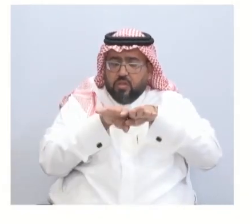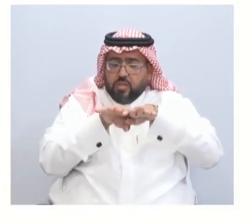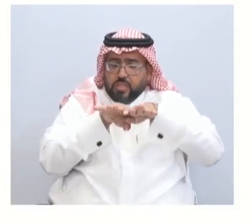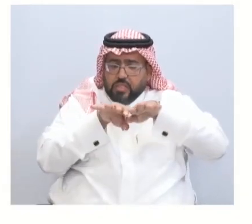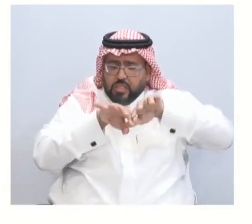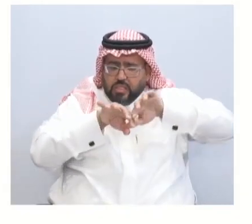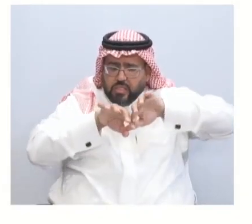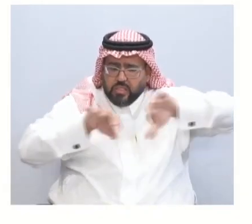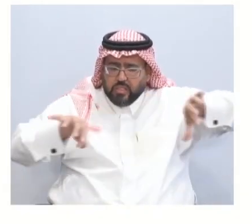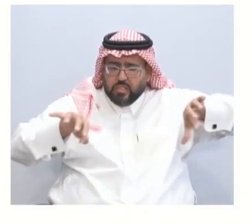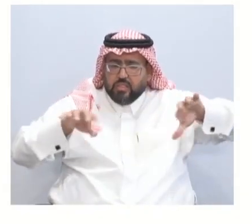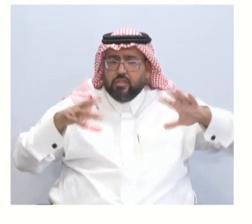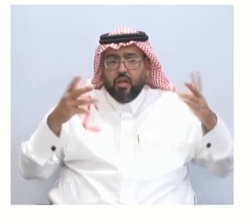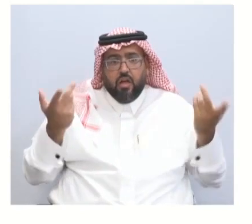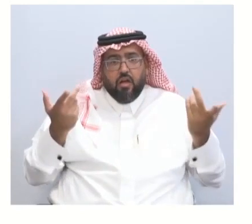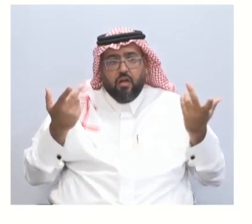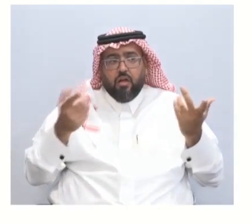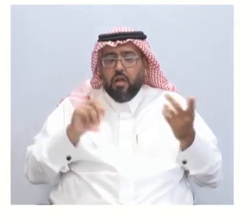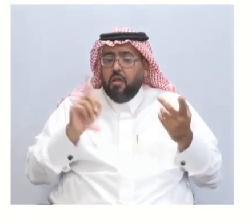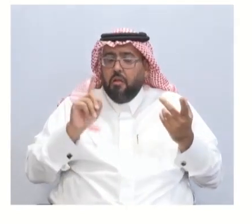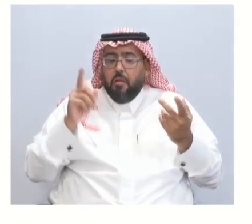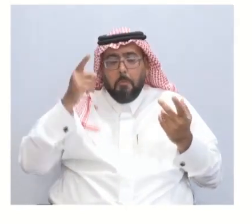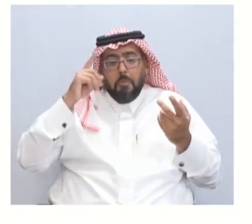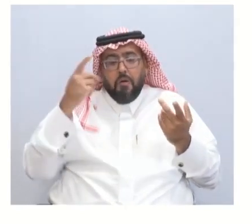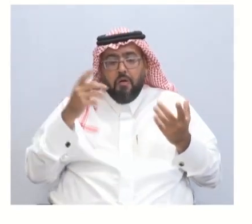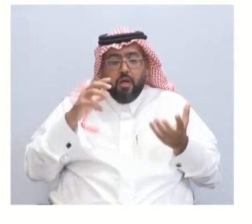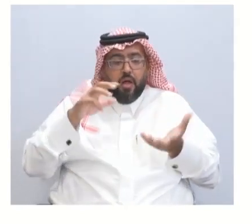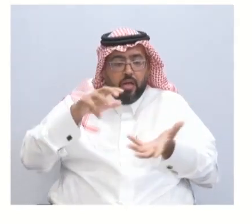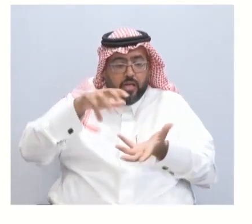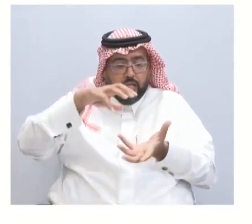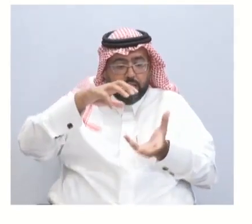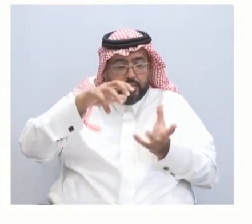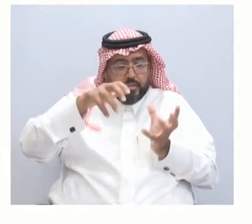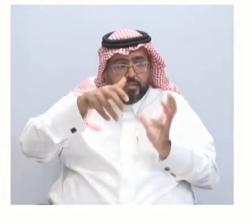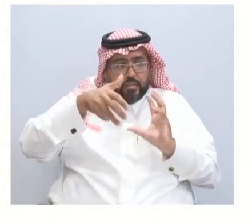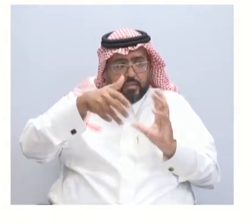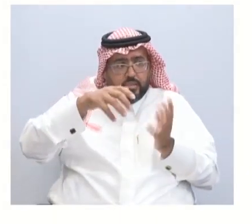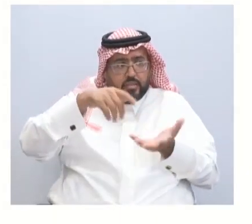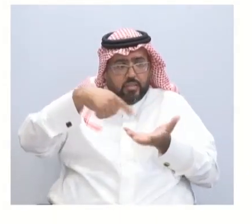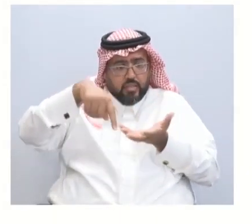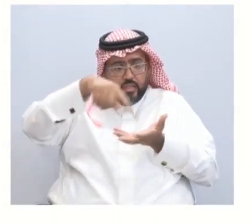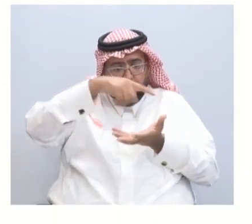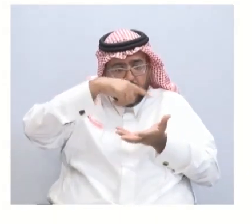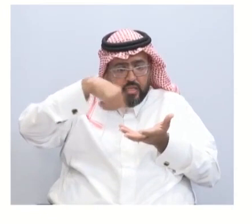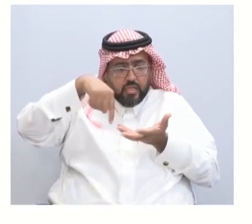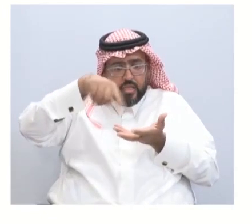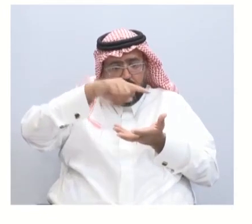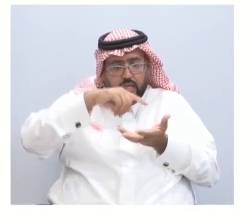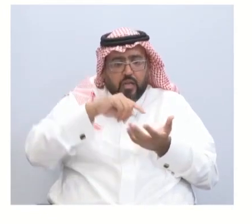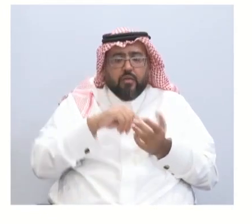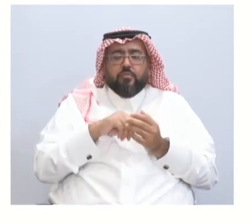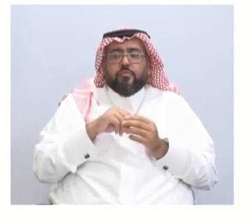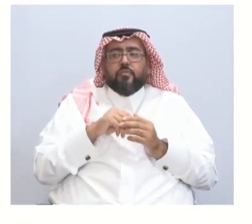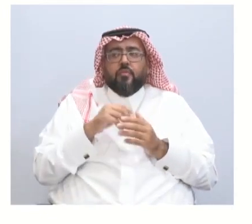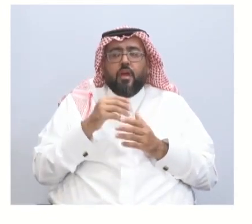بعيده وقد افاد فاجنر ان دوران الارض حول نفسها قد